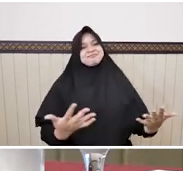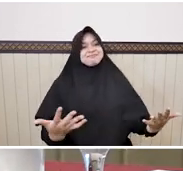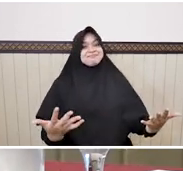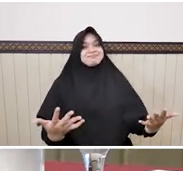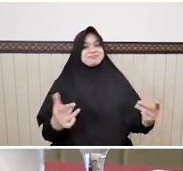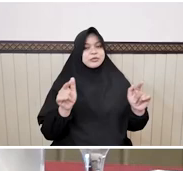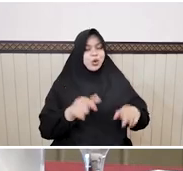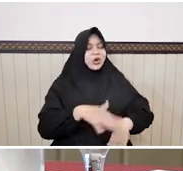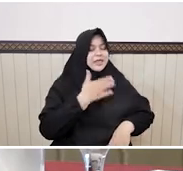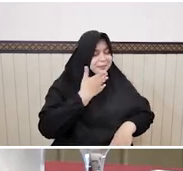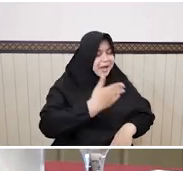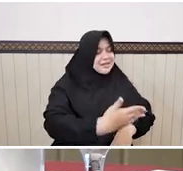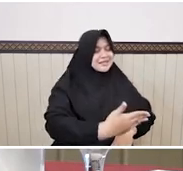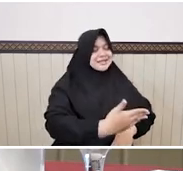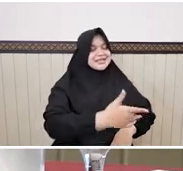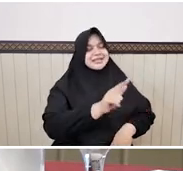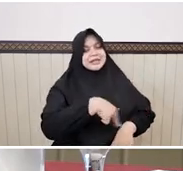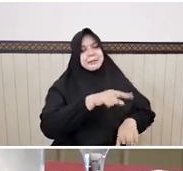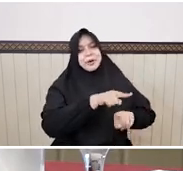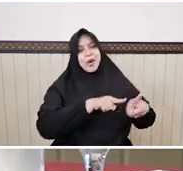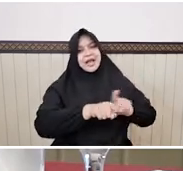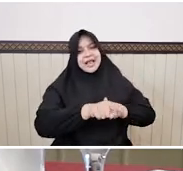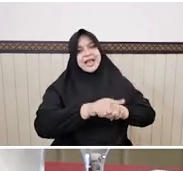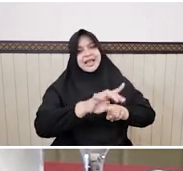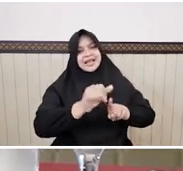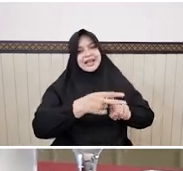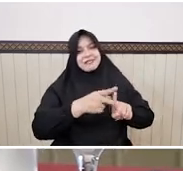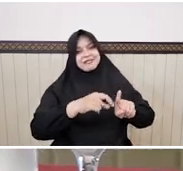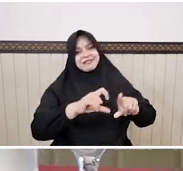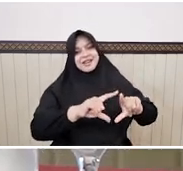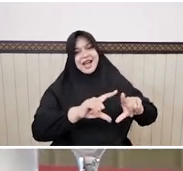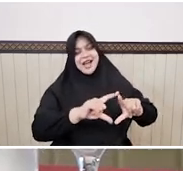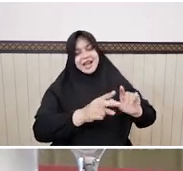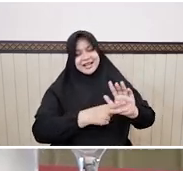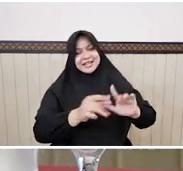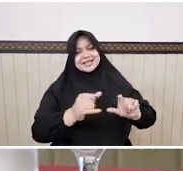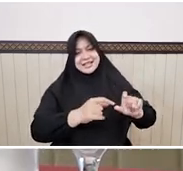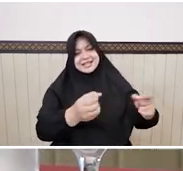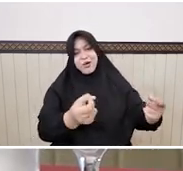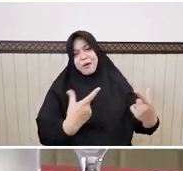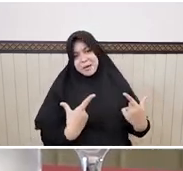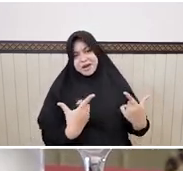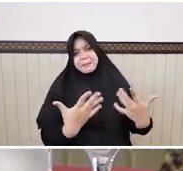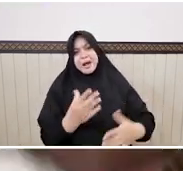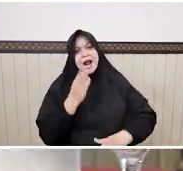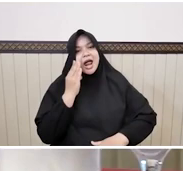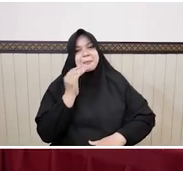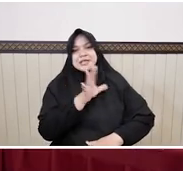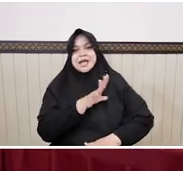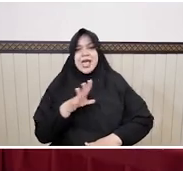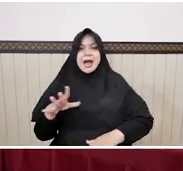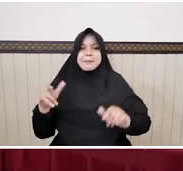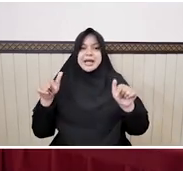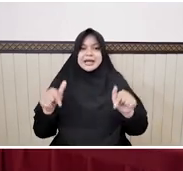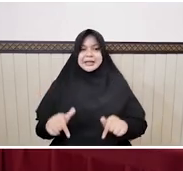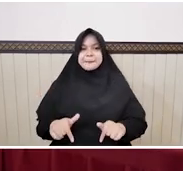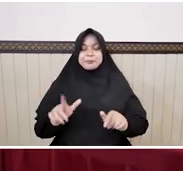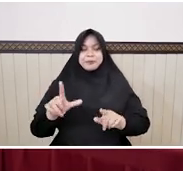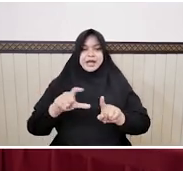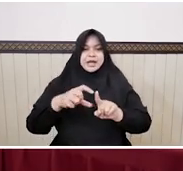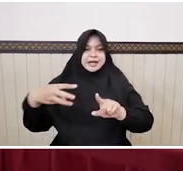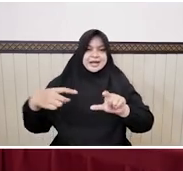bisa dari Rifka Annisa atas respon responnya pengalamannya selama ini Nama saya span